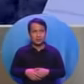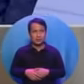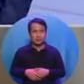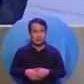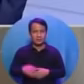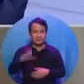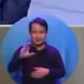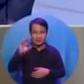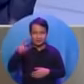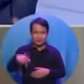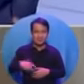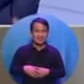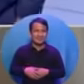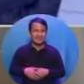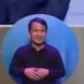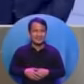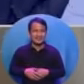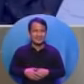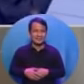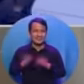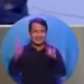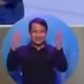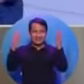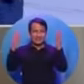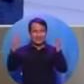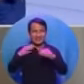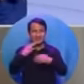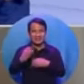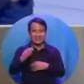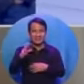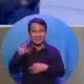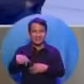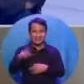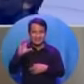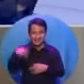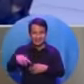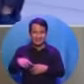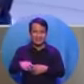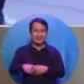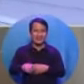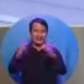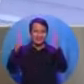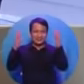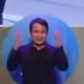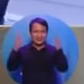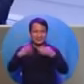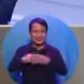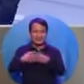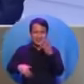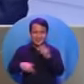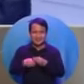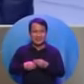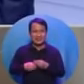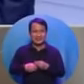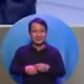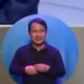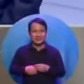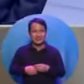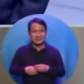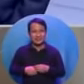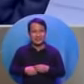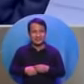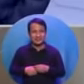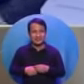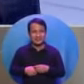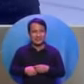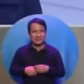Atulfon. Oh my God. Sige. Dadagdagan ko ng kasi